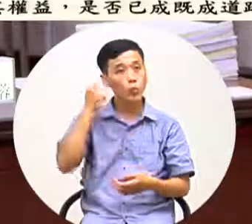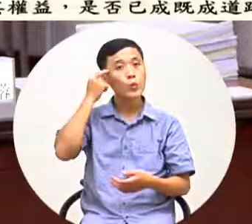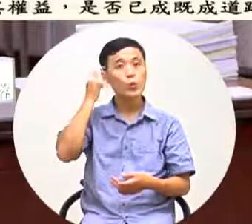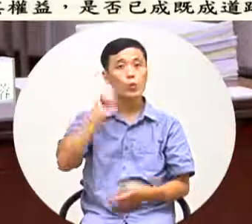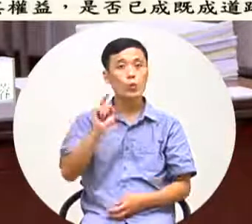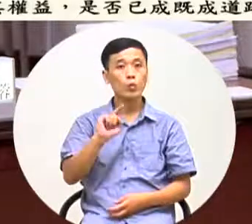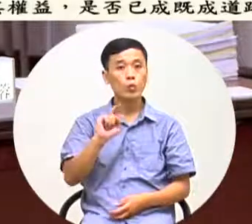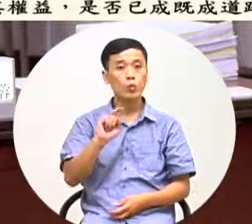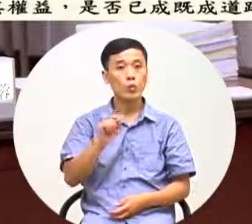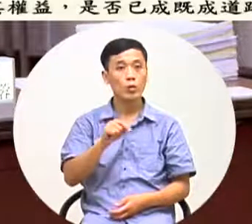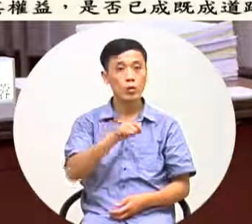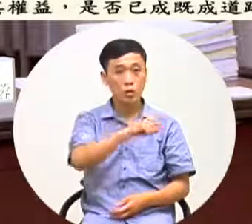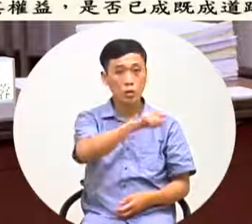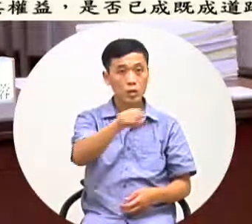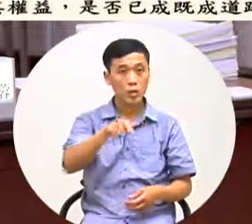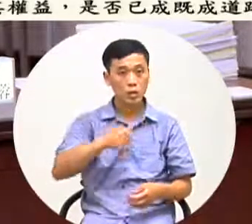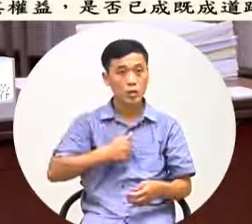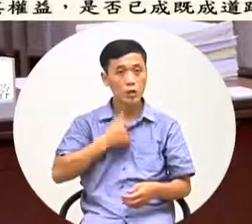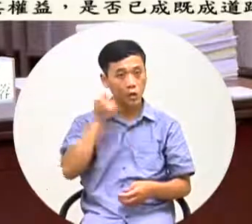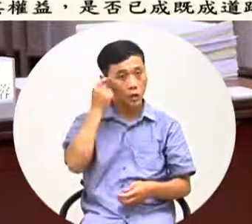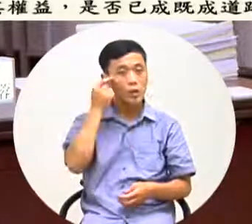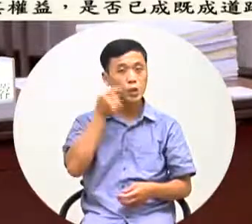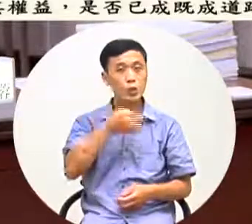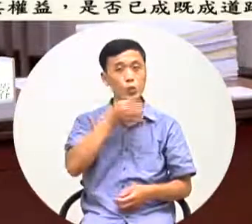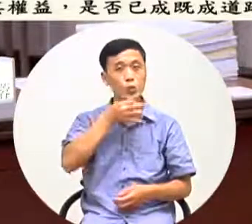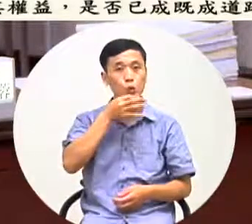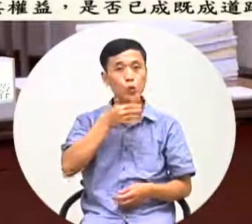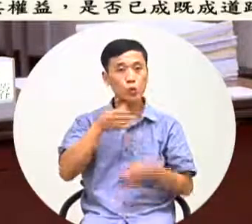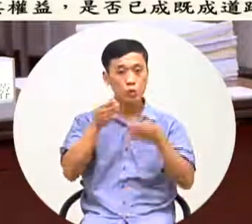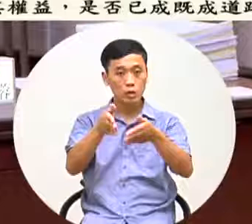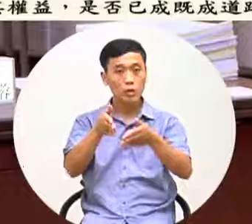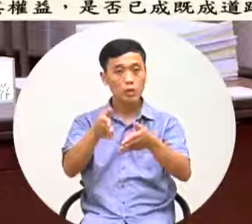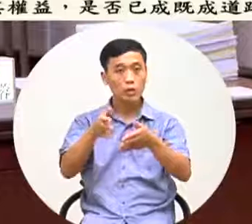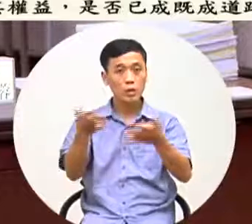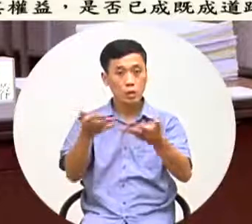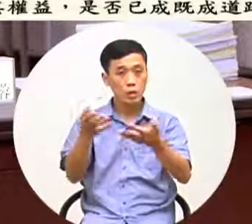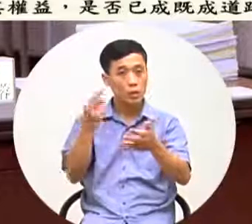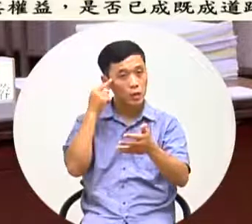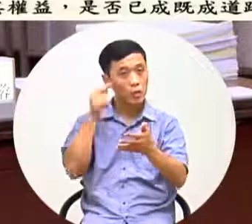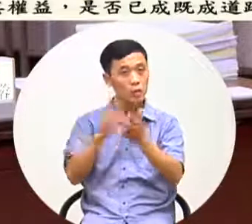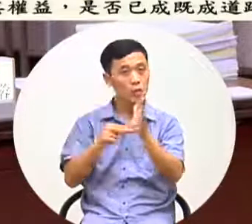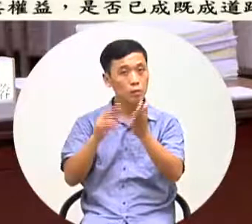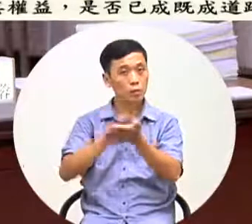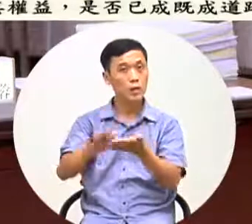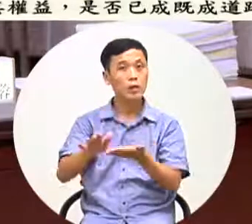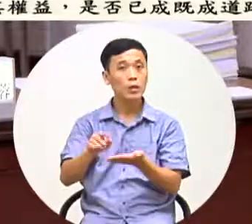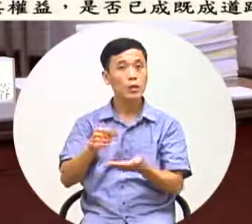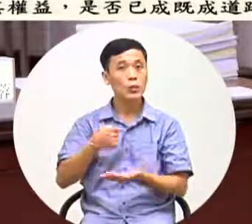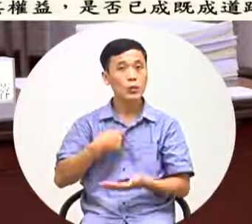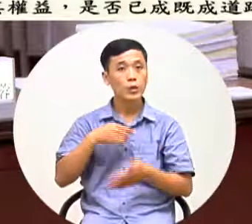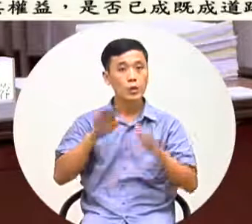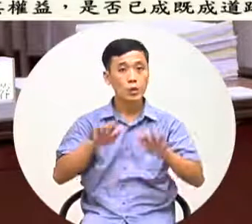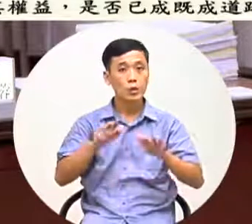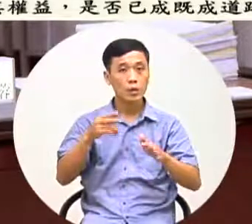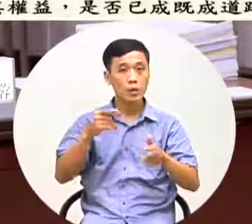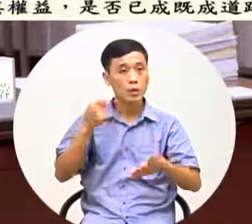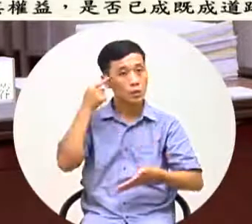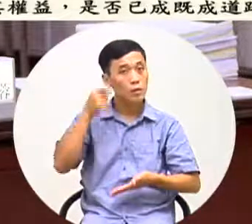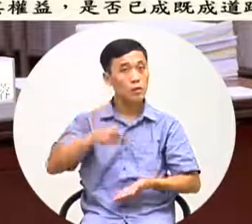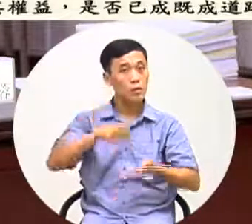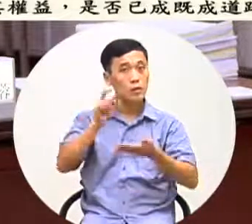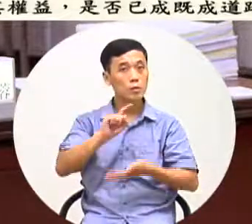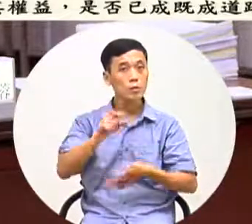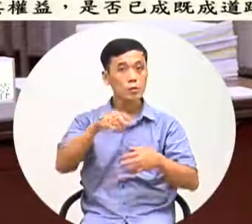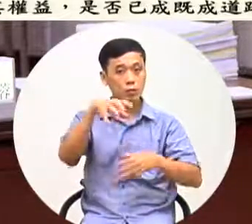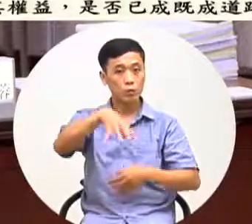诚意，对不对吼？啊，要来把这件代志处理好些，啊，这个政策对不对？我现在这边建议啦，那个所处长啊。再加把劲啦！